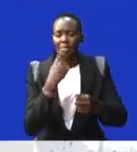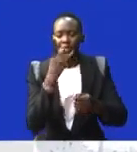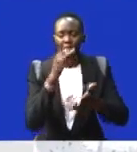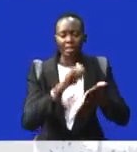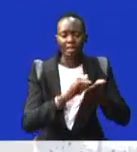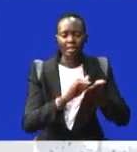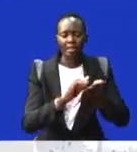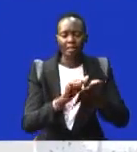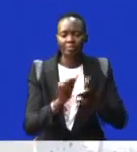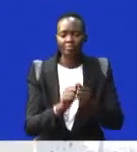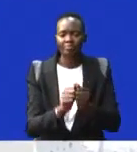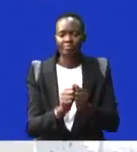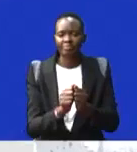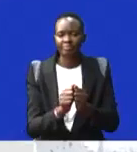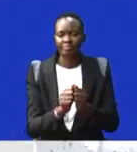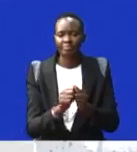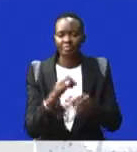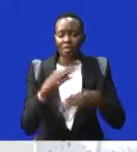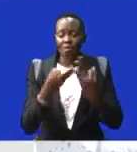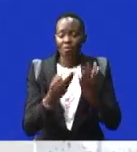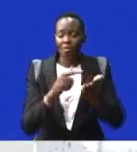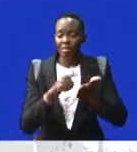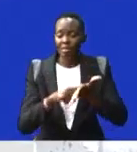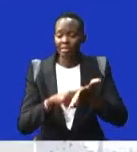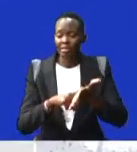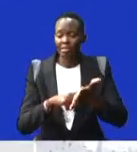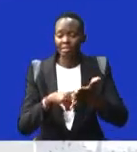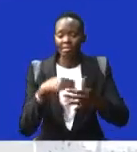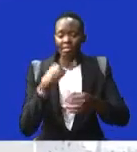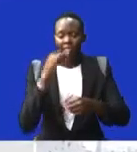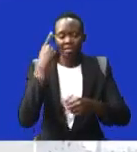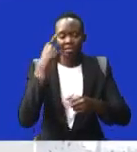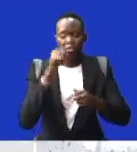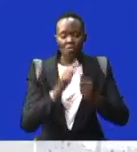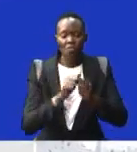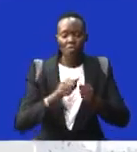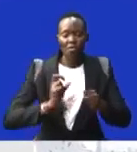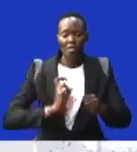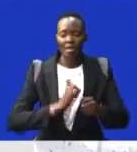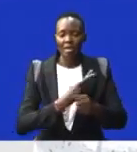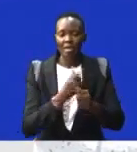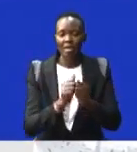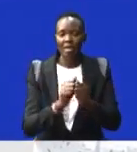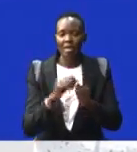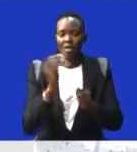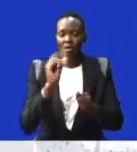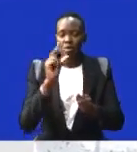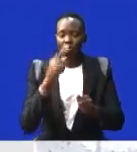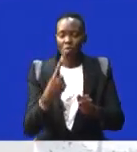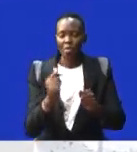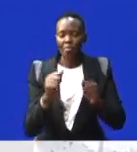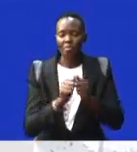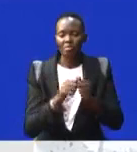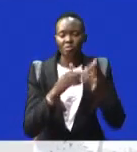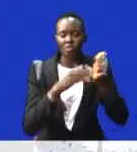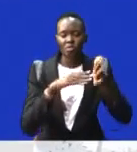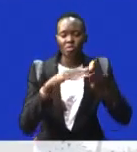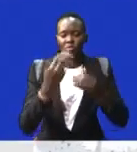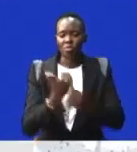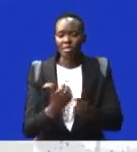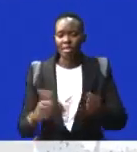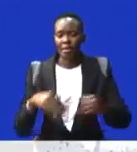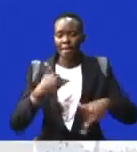kuwa uwanja huu licha kuwa ni ya Waislamu, hakuna mtu ambaye atazuia watoto kucheza mpira